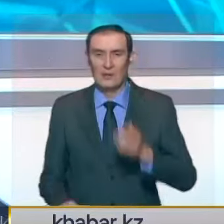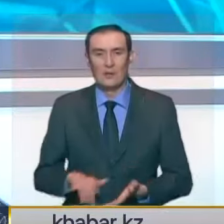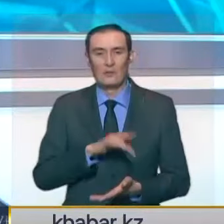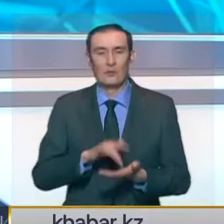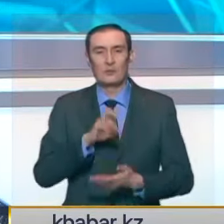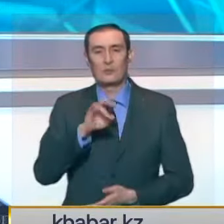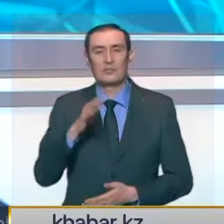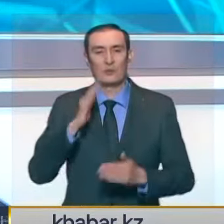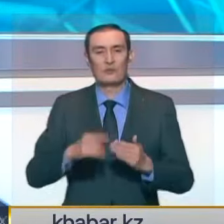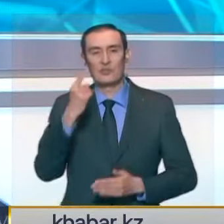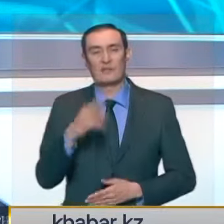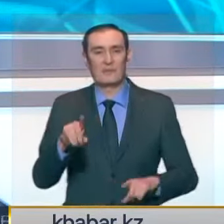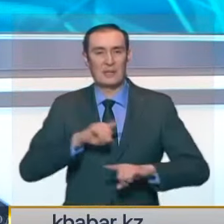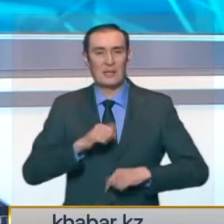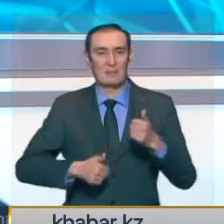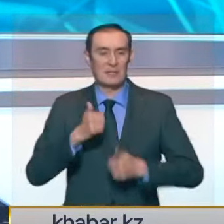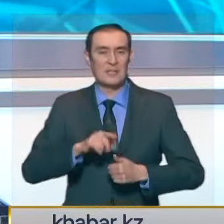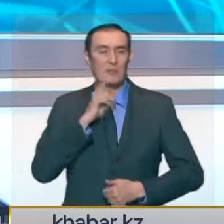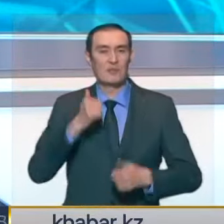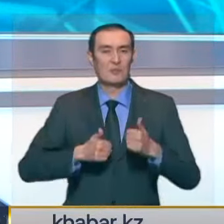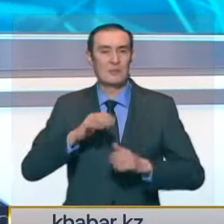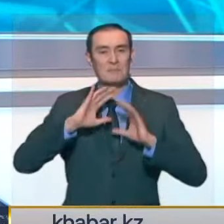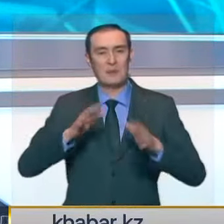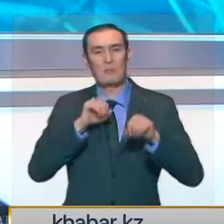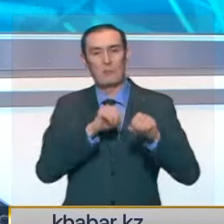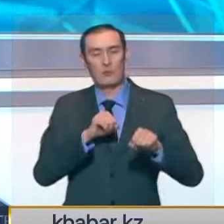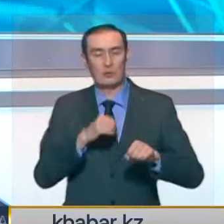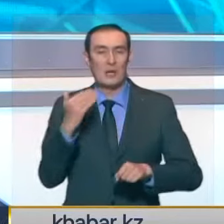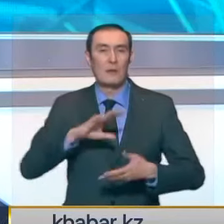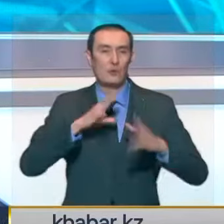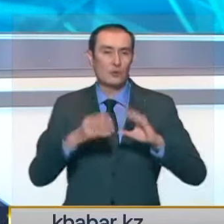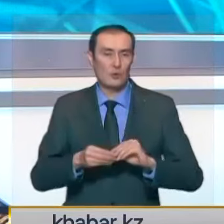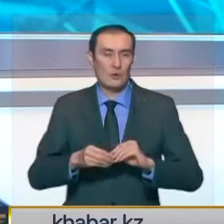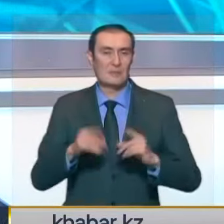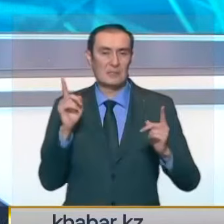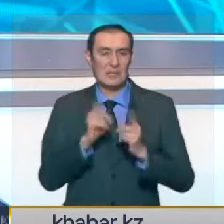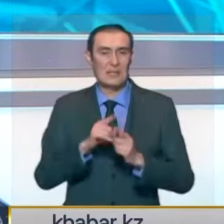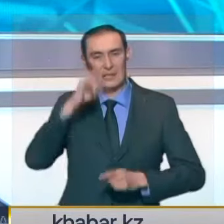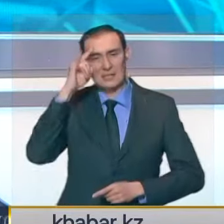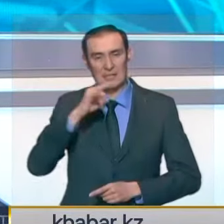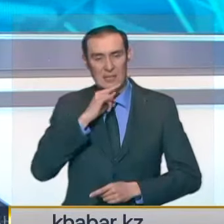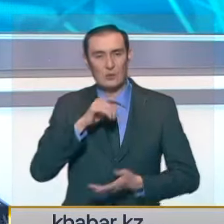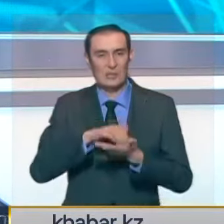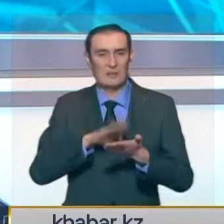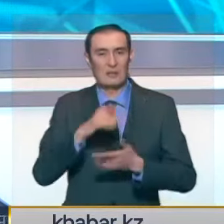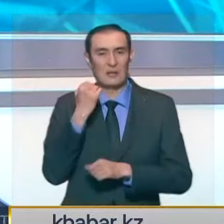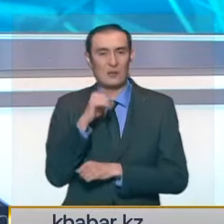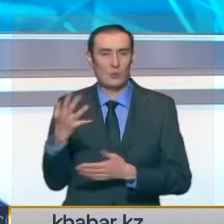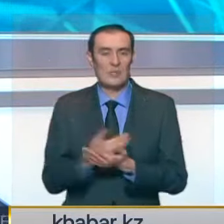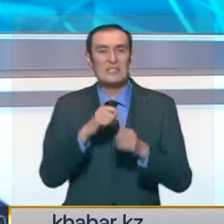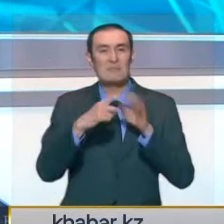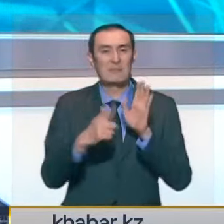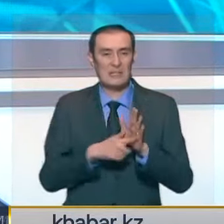Будва завершились четвертьфинальные поединки моло чемпионата мира боу по итогам этой стадии сборная Казахстана установила рекорд сразу